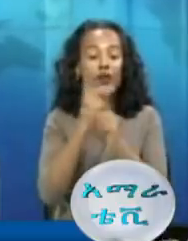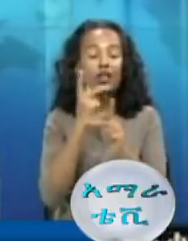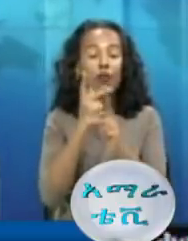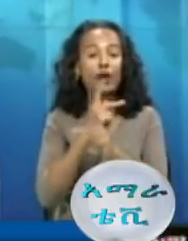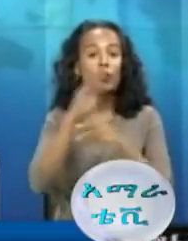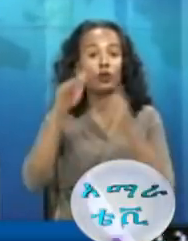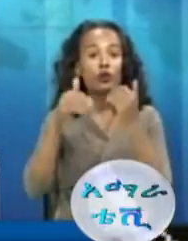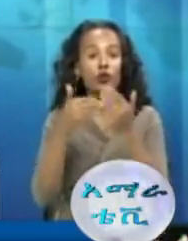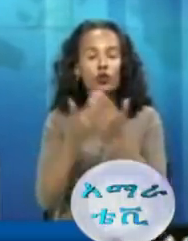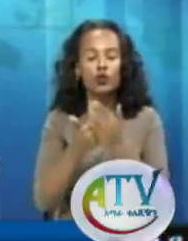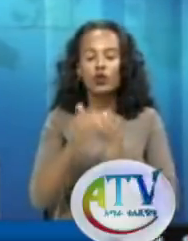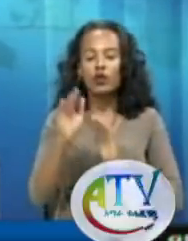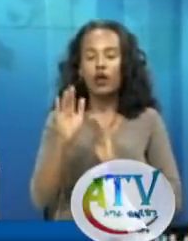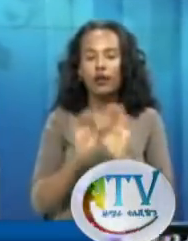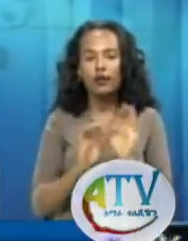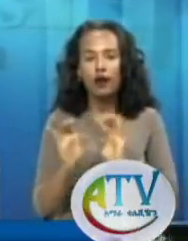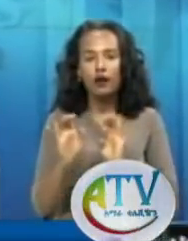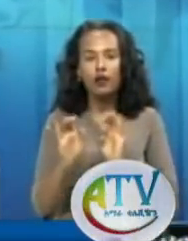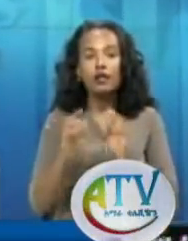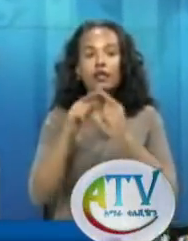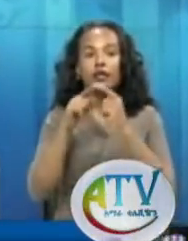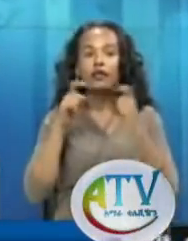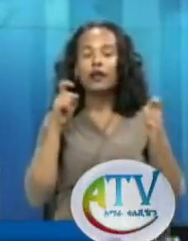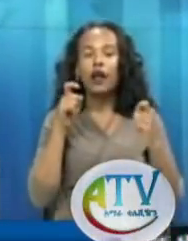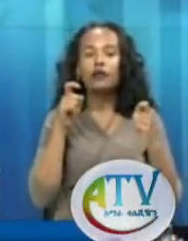የሚጠበቅበትን ሁሉ ያደርጋል።